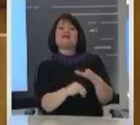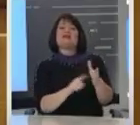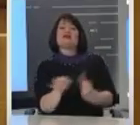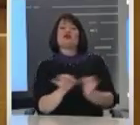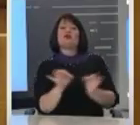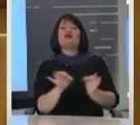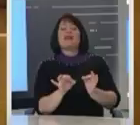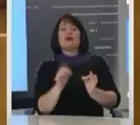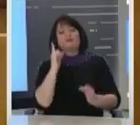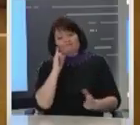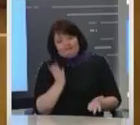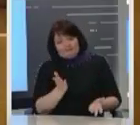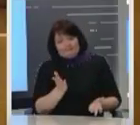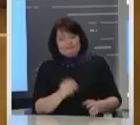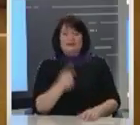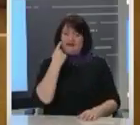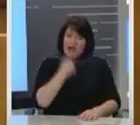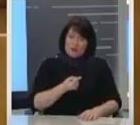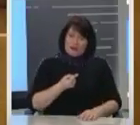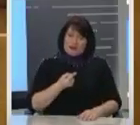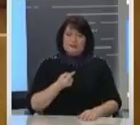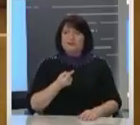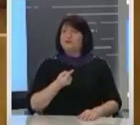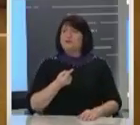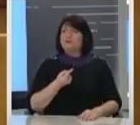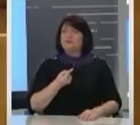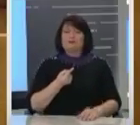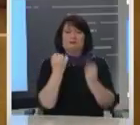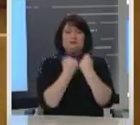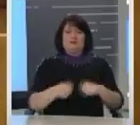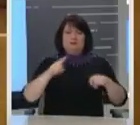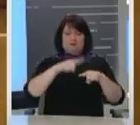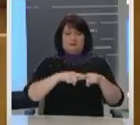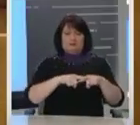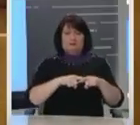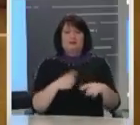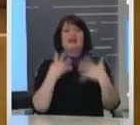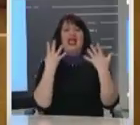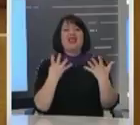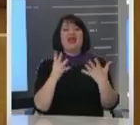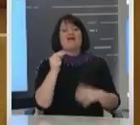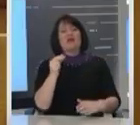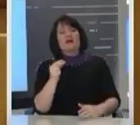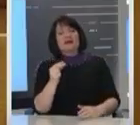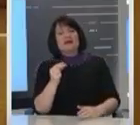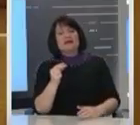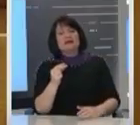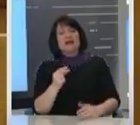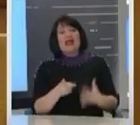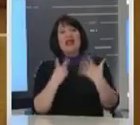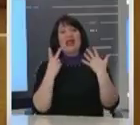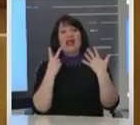της κυβέρνησης. Και έχουμε το φαινόμενο, η ΑΝΕΛ να έχουν 9 βουλευτές και